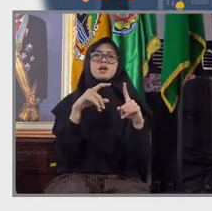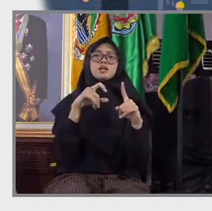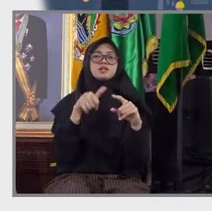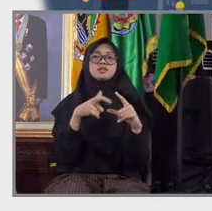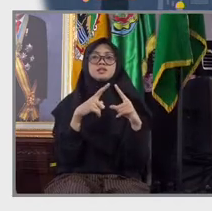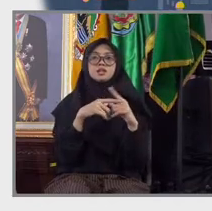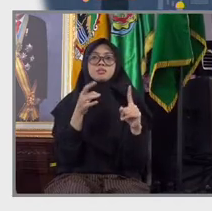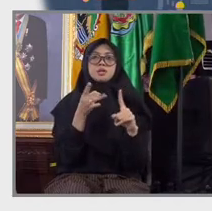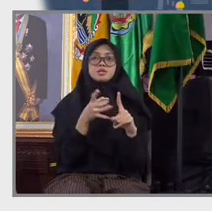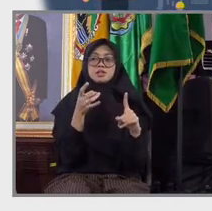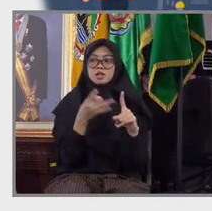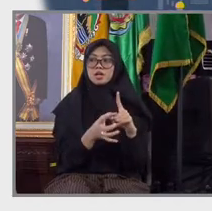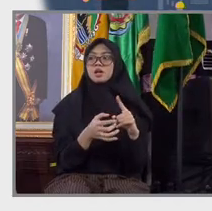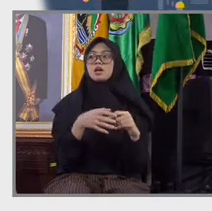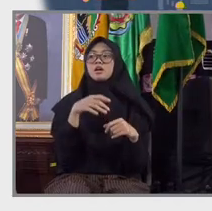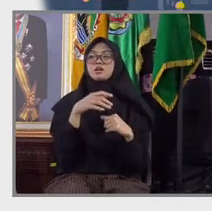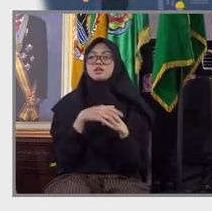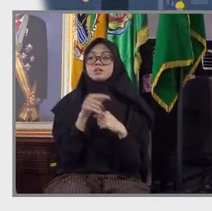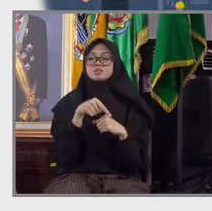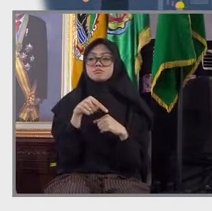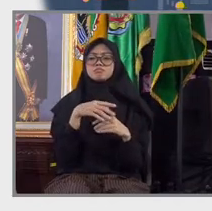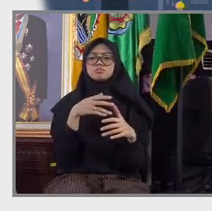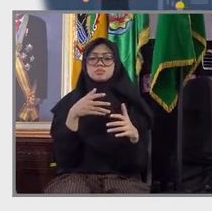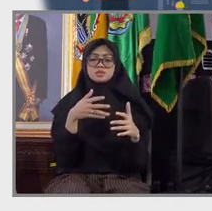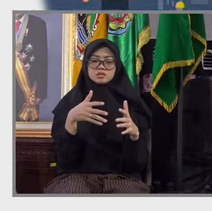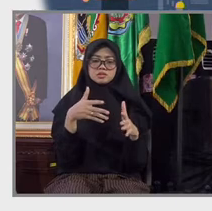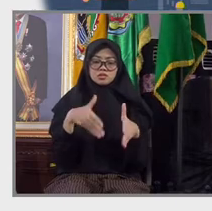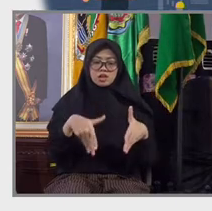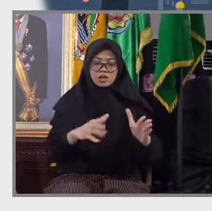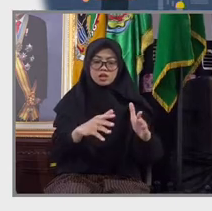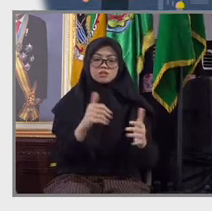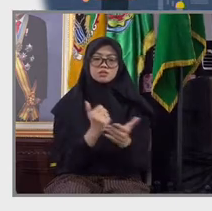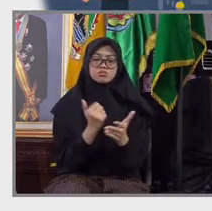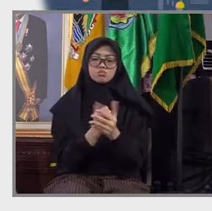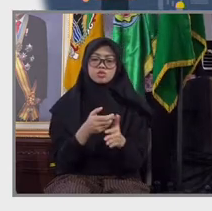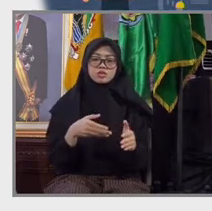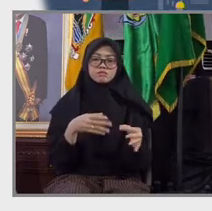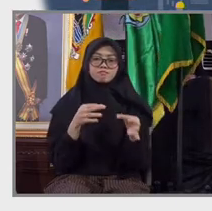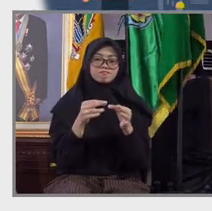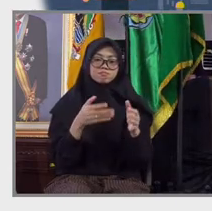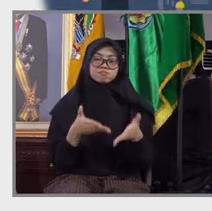tapi sarana jalan ini perlu kita persiapkan dengan segera.